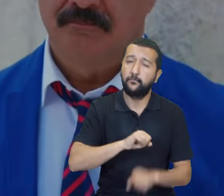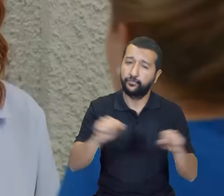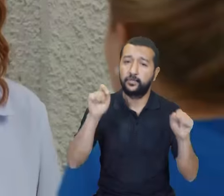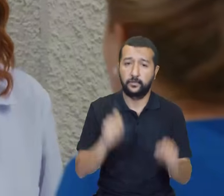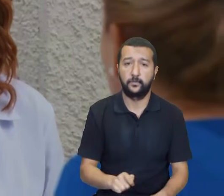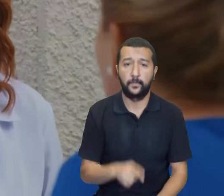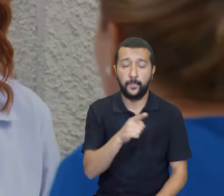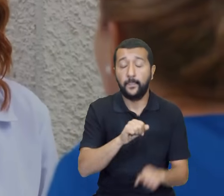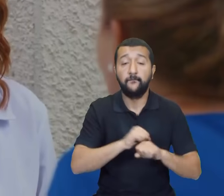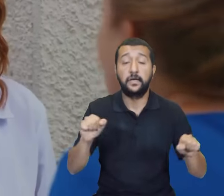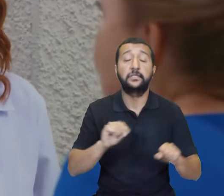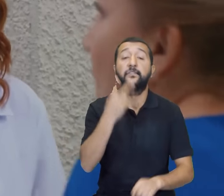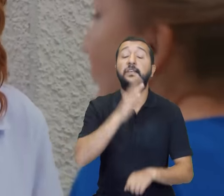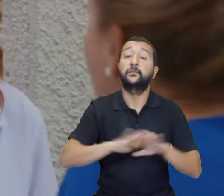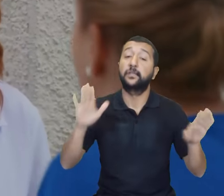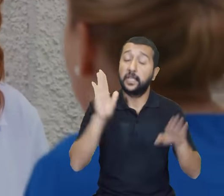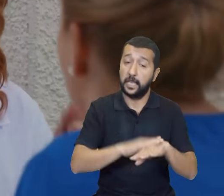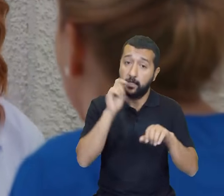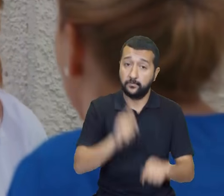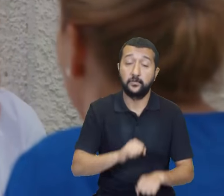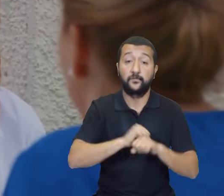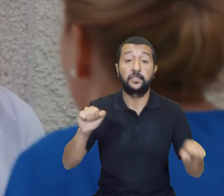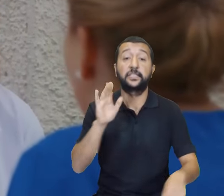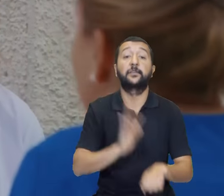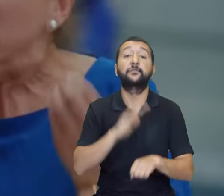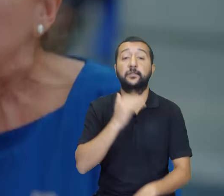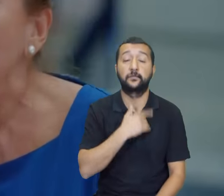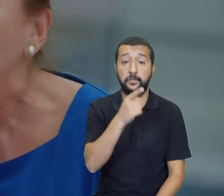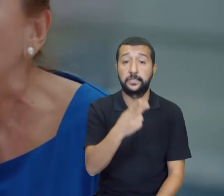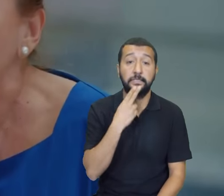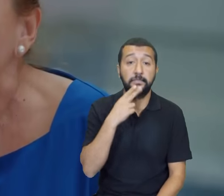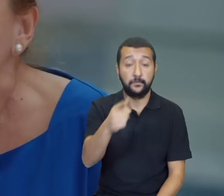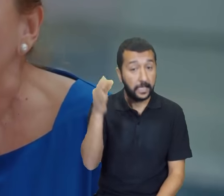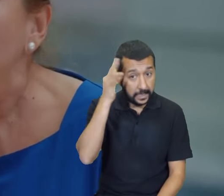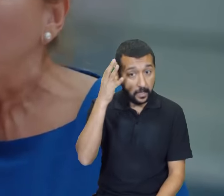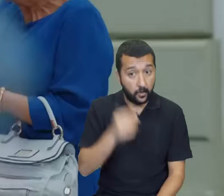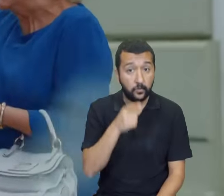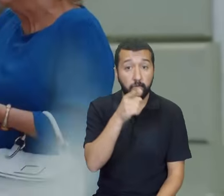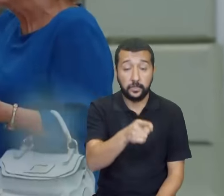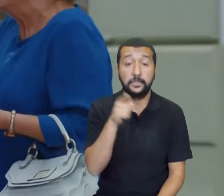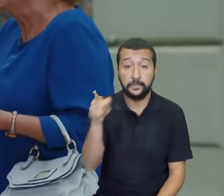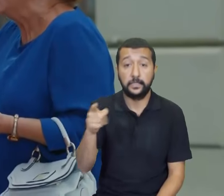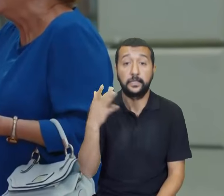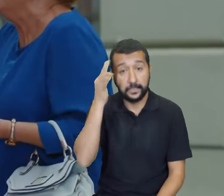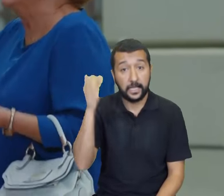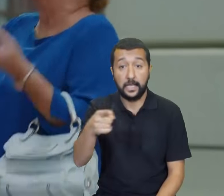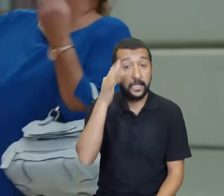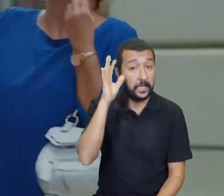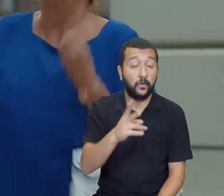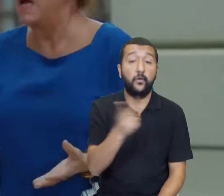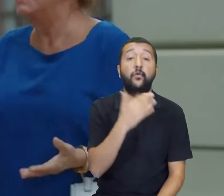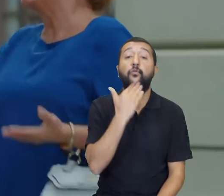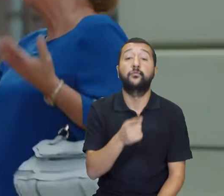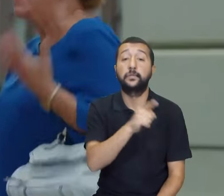vazgeç. Vazgeçmeyeceğim abla. Ne yaparsan yap vazgeçmeyeceğim. Kızım aklını başına topla. Sen deli, o senden